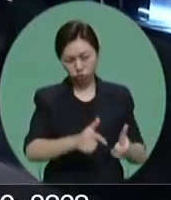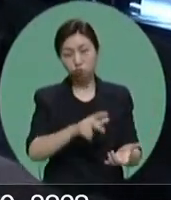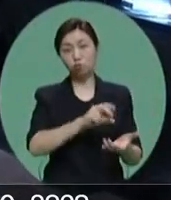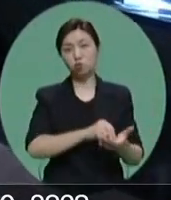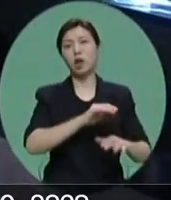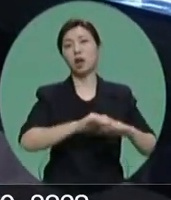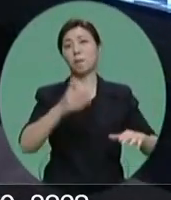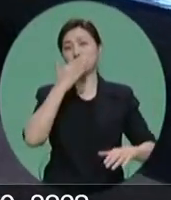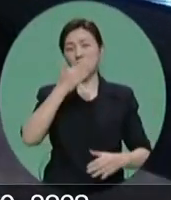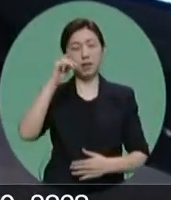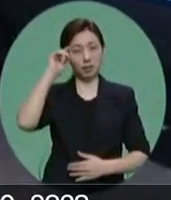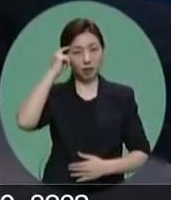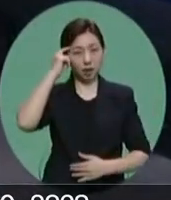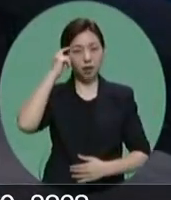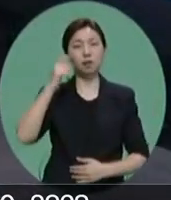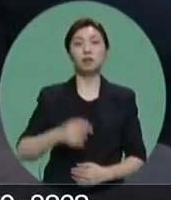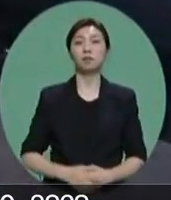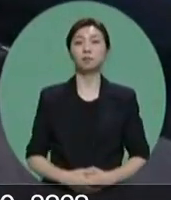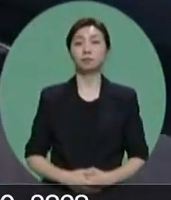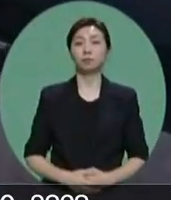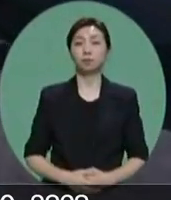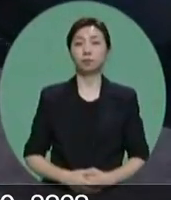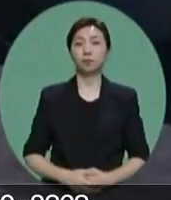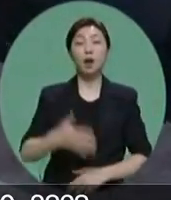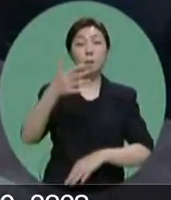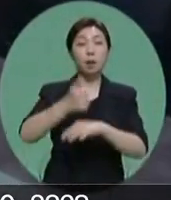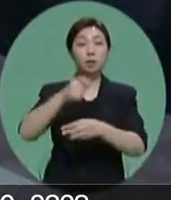말씀드립니다. 마지막으로 우리 윤석열 후보님,